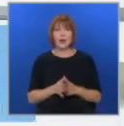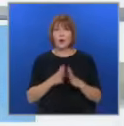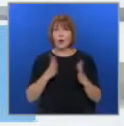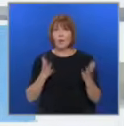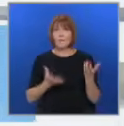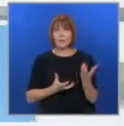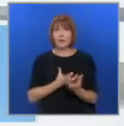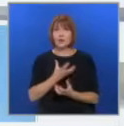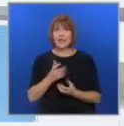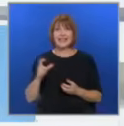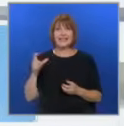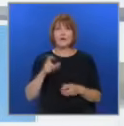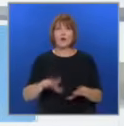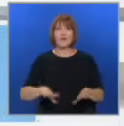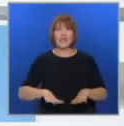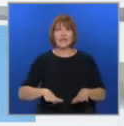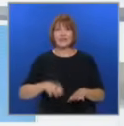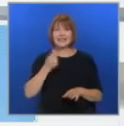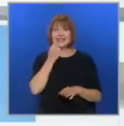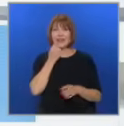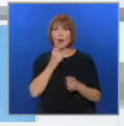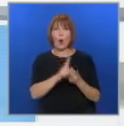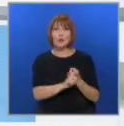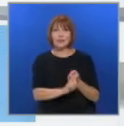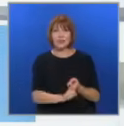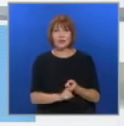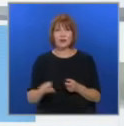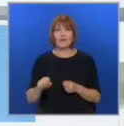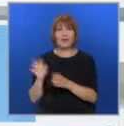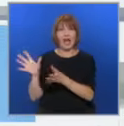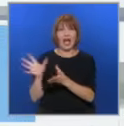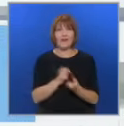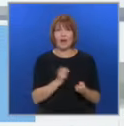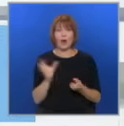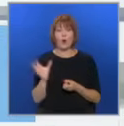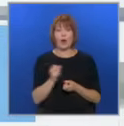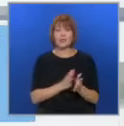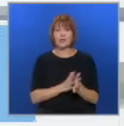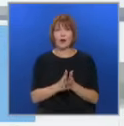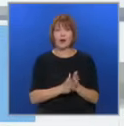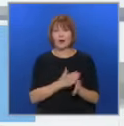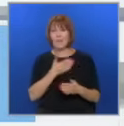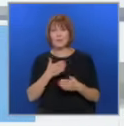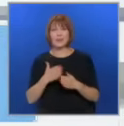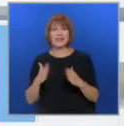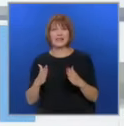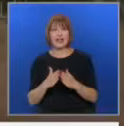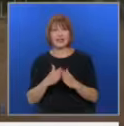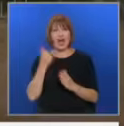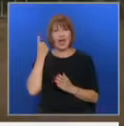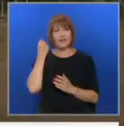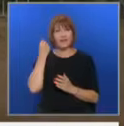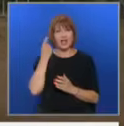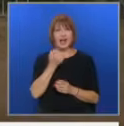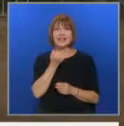Голям пожар гори до Симеоновградското село Константиново и доведе до евакуация на хората от последните къщи. Пожарът пламна вчера край